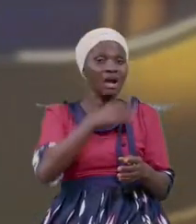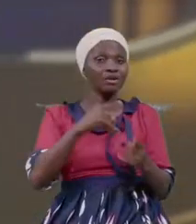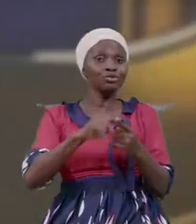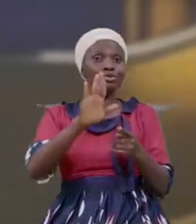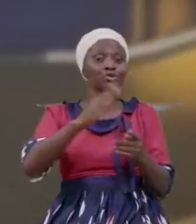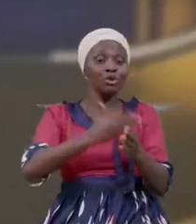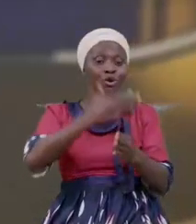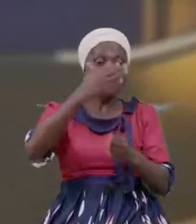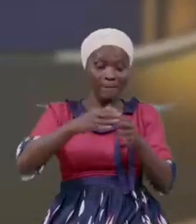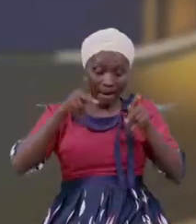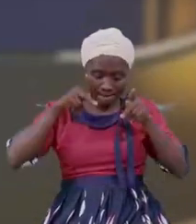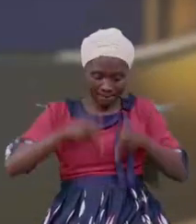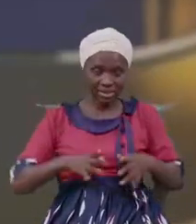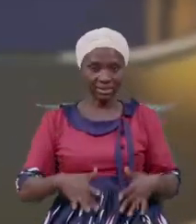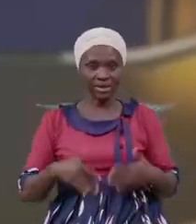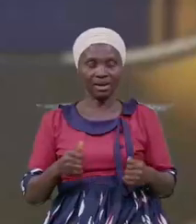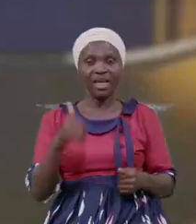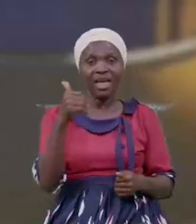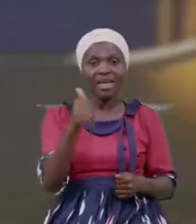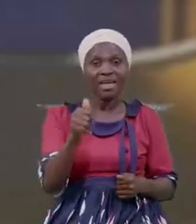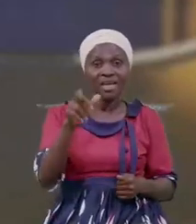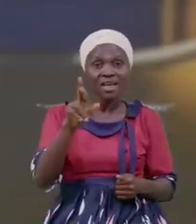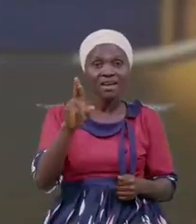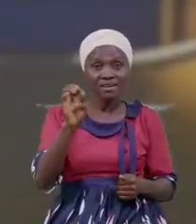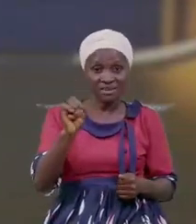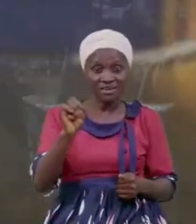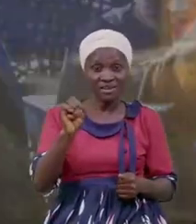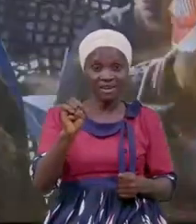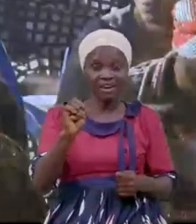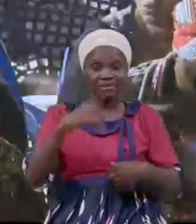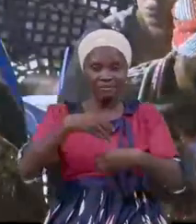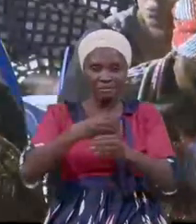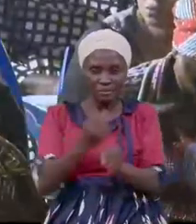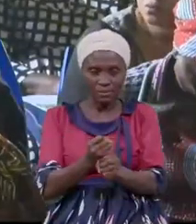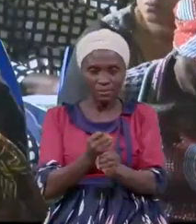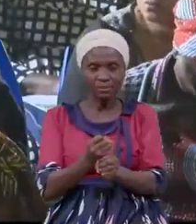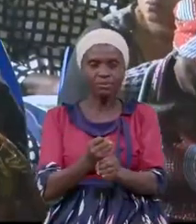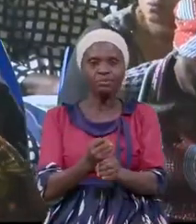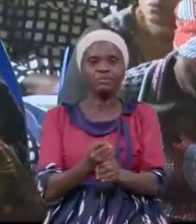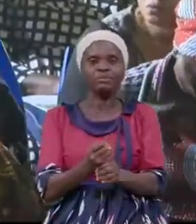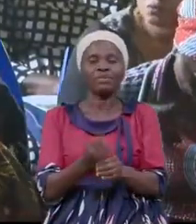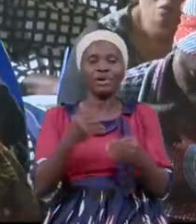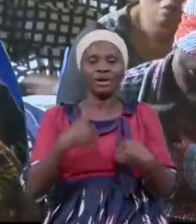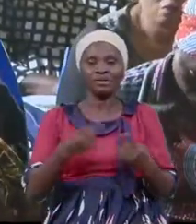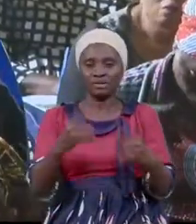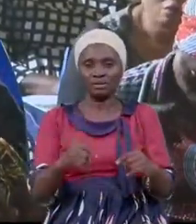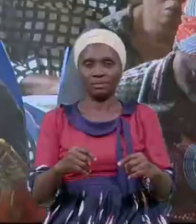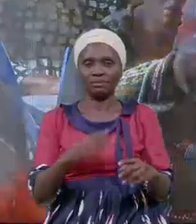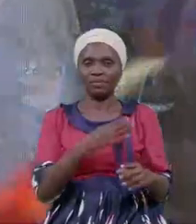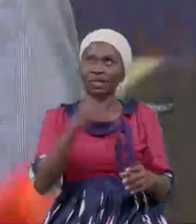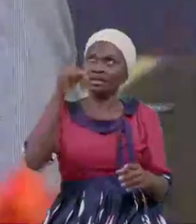votre personnalité une réformation un renouvellement viendra et il dit